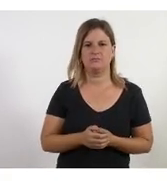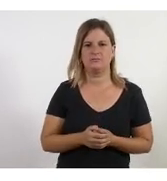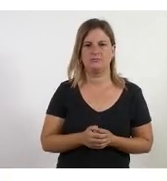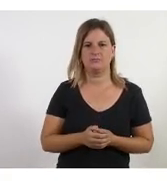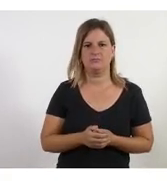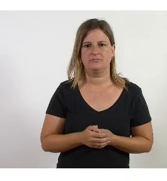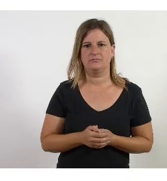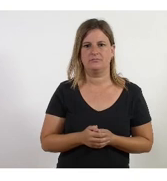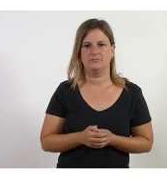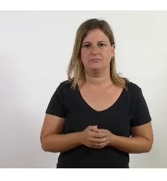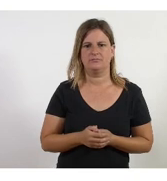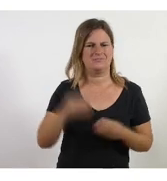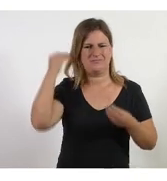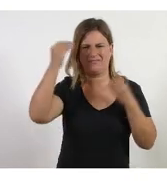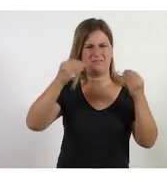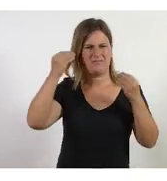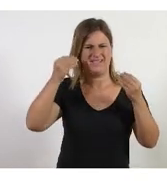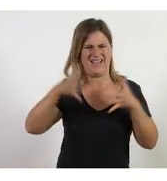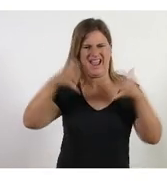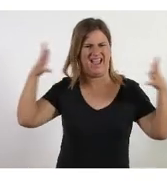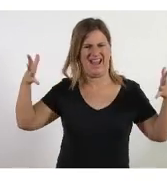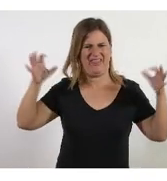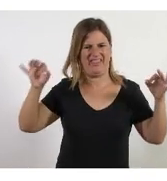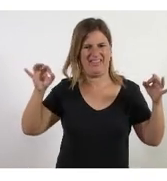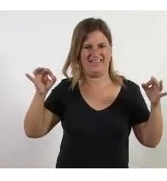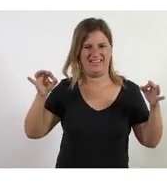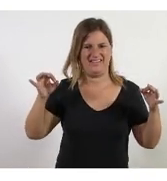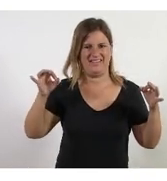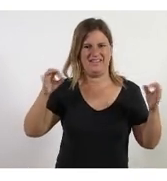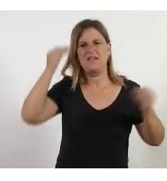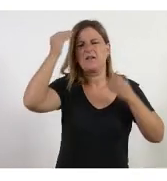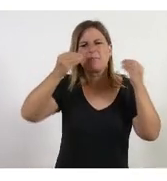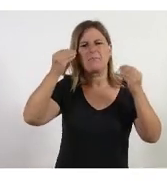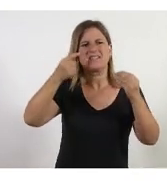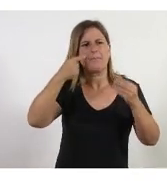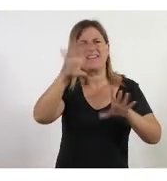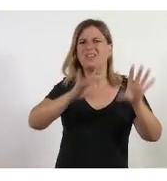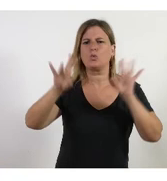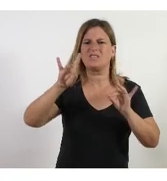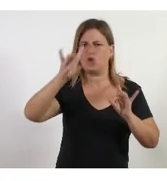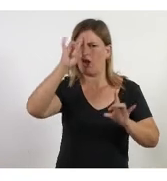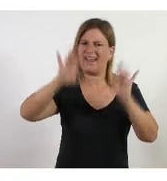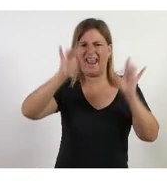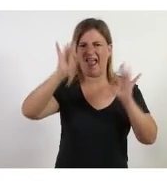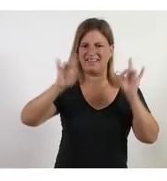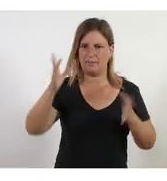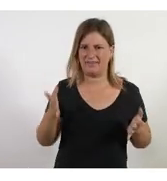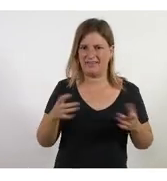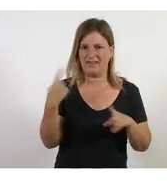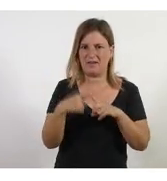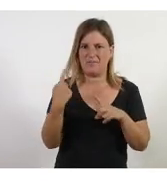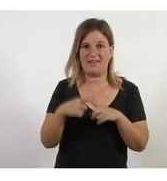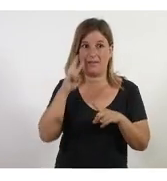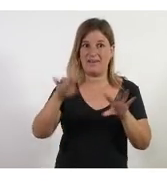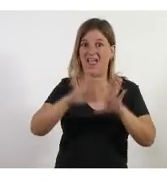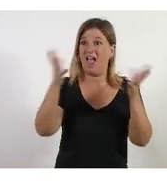Pensant en grande, i pensant amb intuïció i amb creativitat, perquè ja ho veiem, que el món